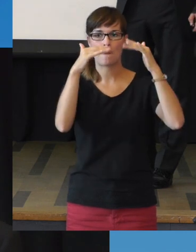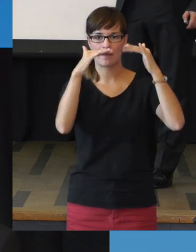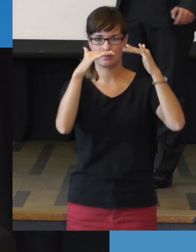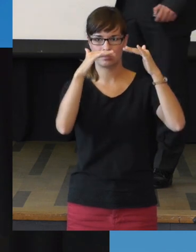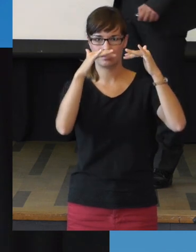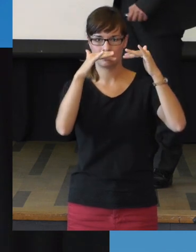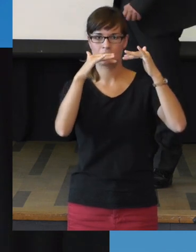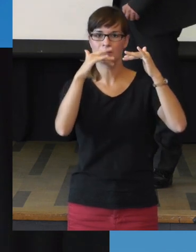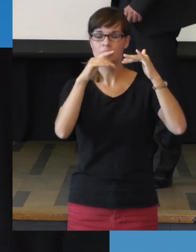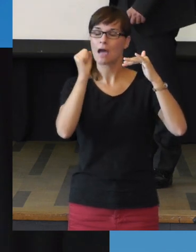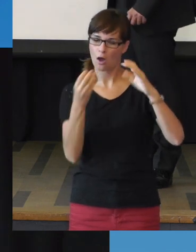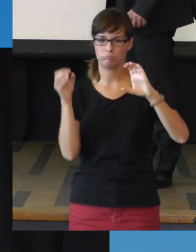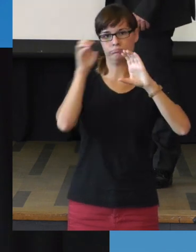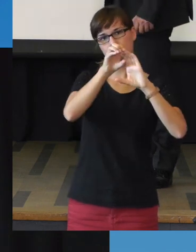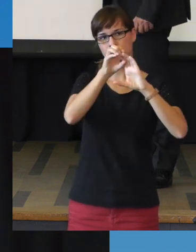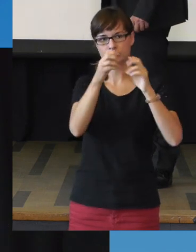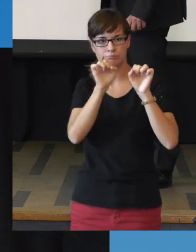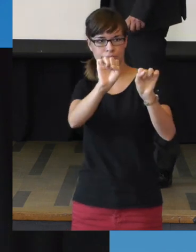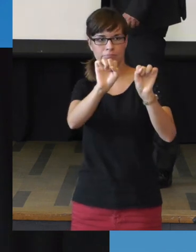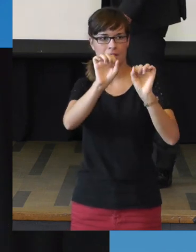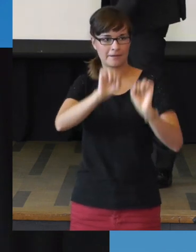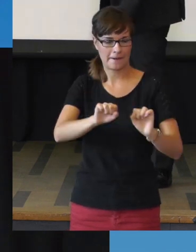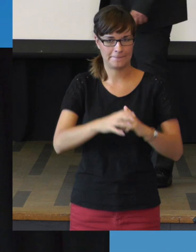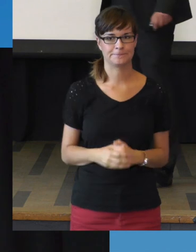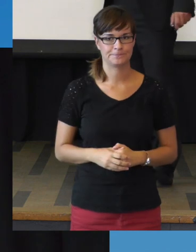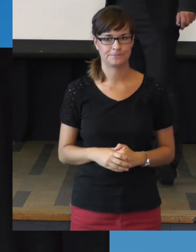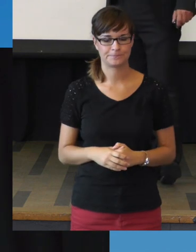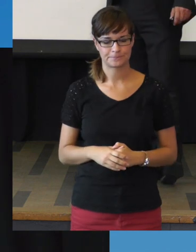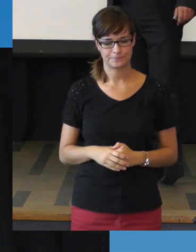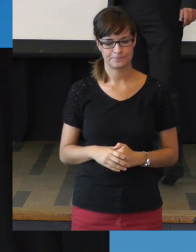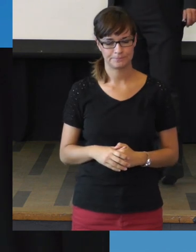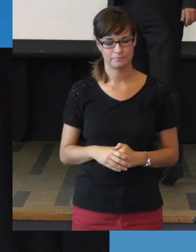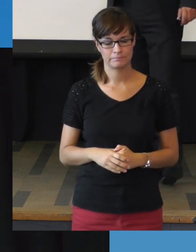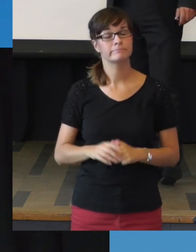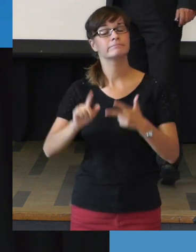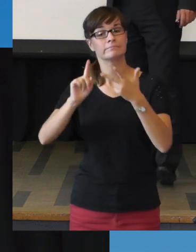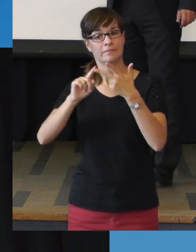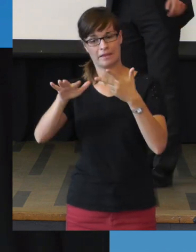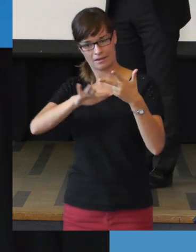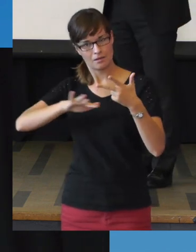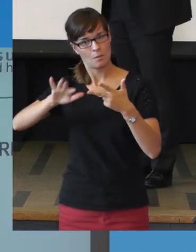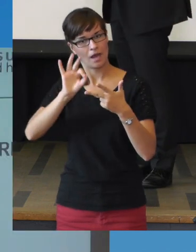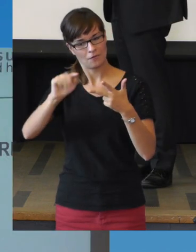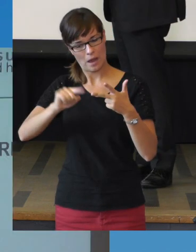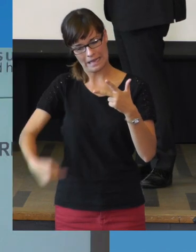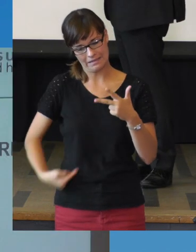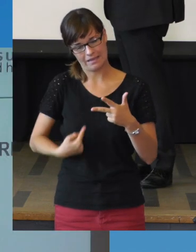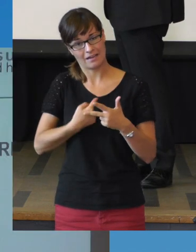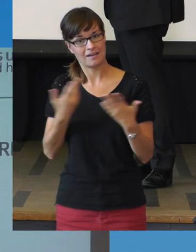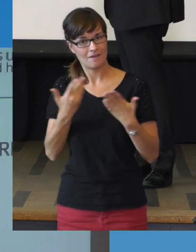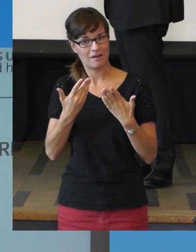Das sind Okkludersysteme. Der dritte große Bereich von Herzkathetern, die wir heutzutage durchführen, sind die